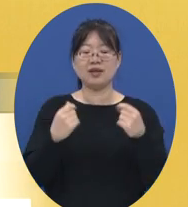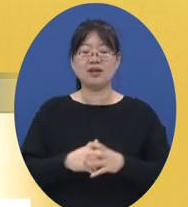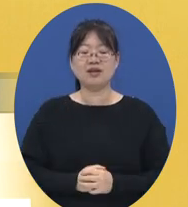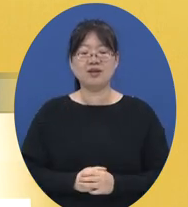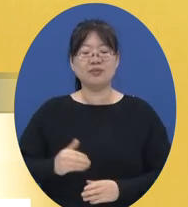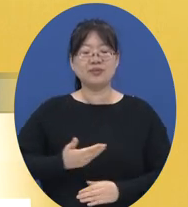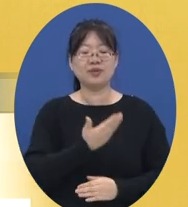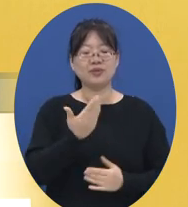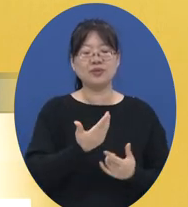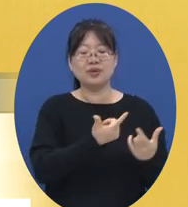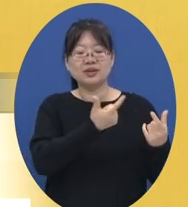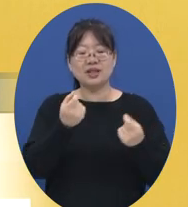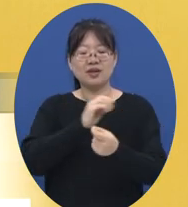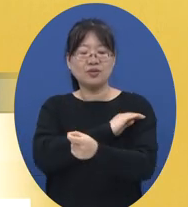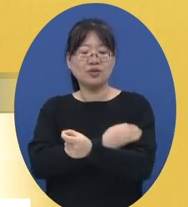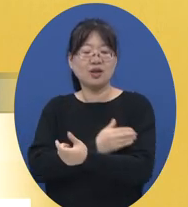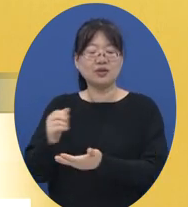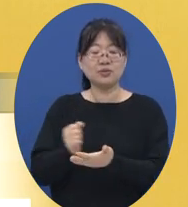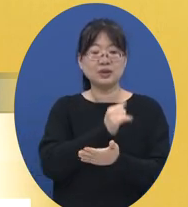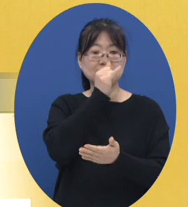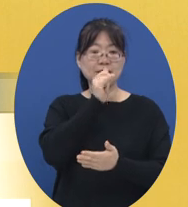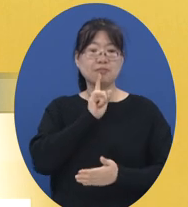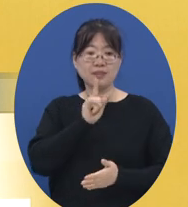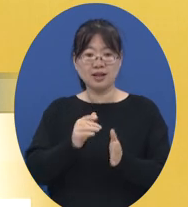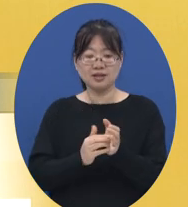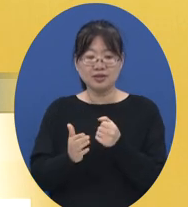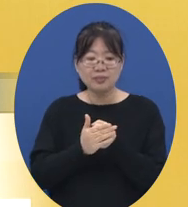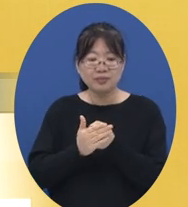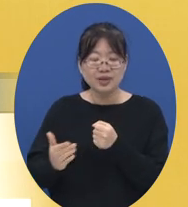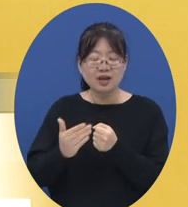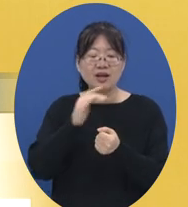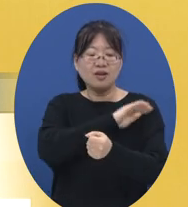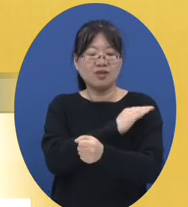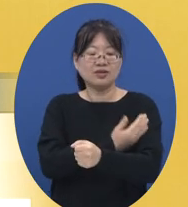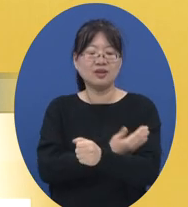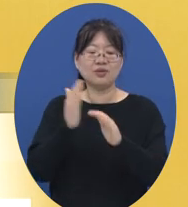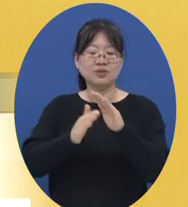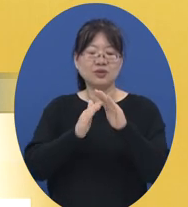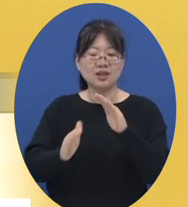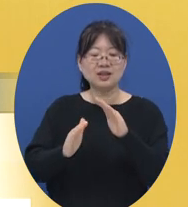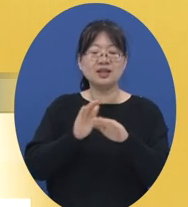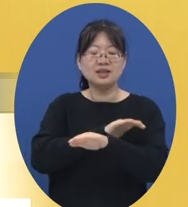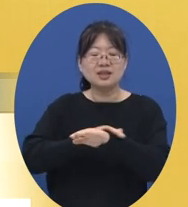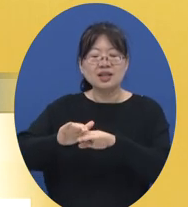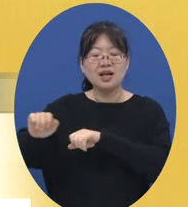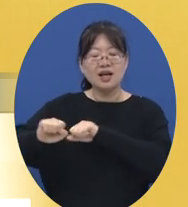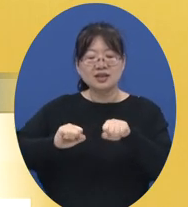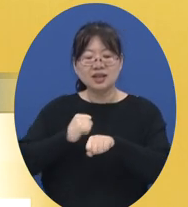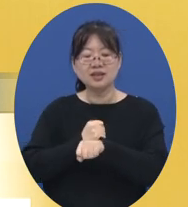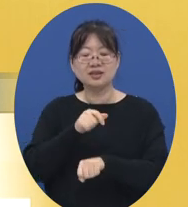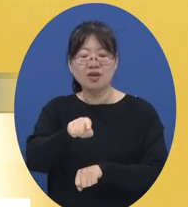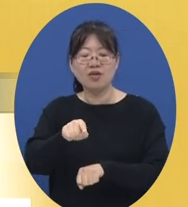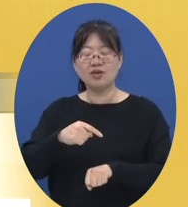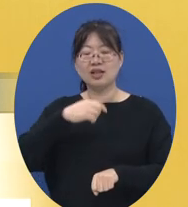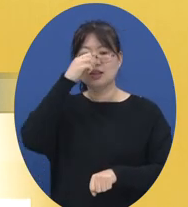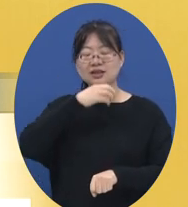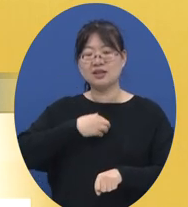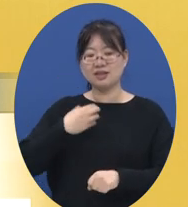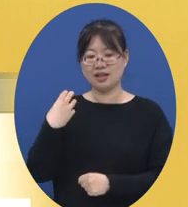겁니다. 여러분들에게. 여러분도 다 권한을 가지고 있단 말이에요. 그 권한을 공정하게 잘 행사하는